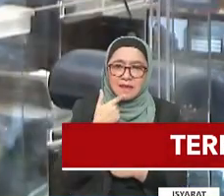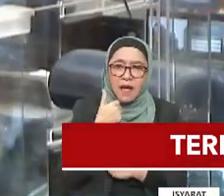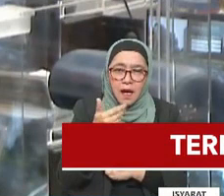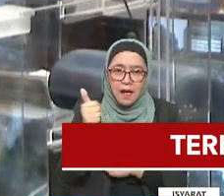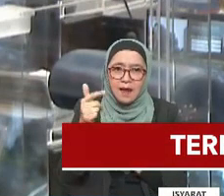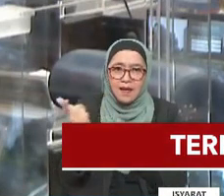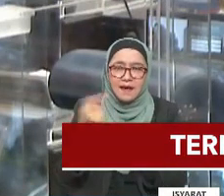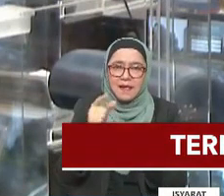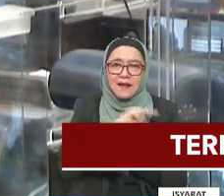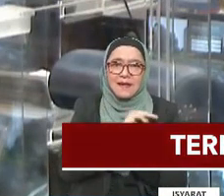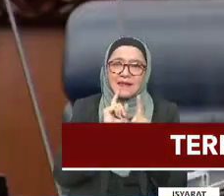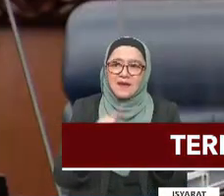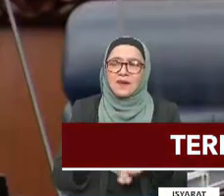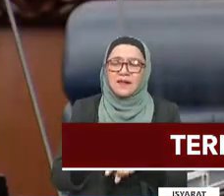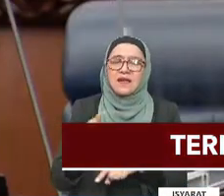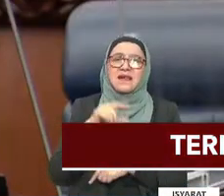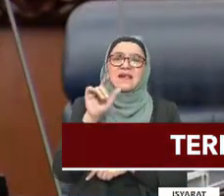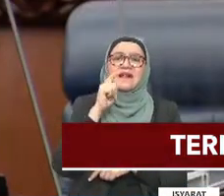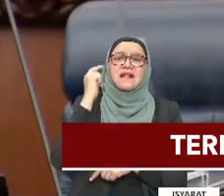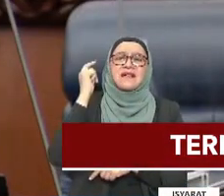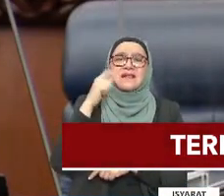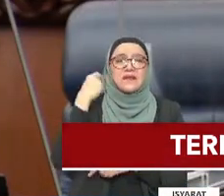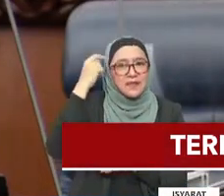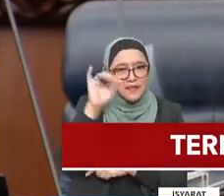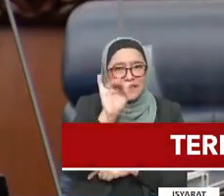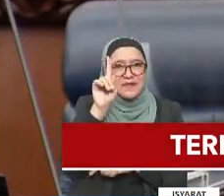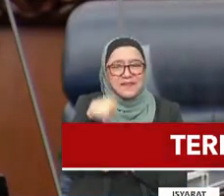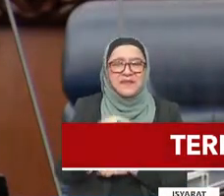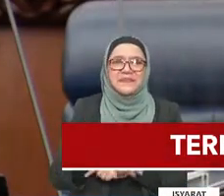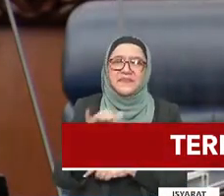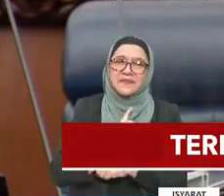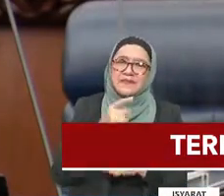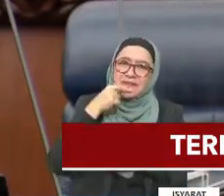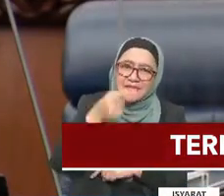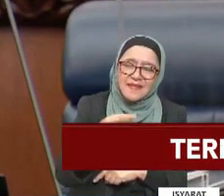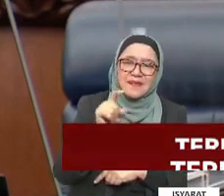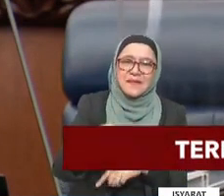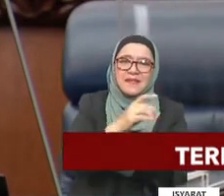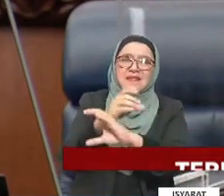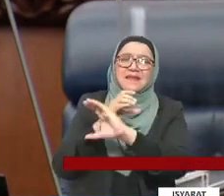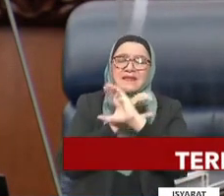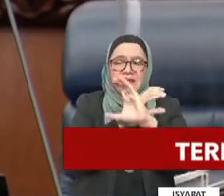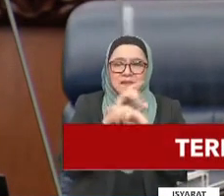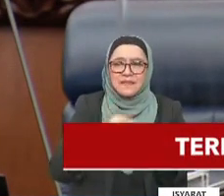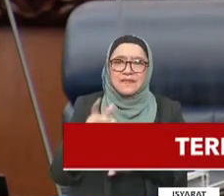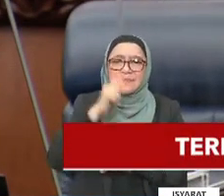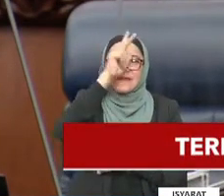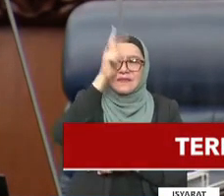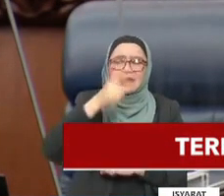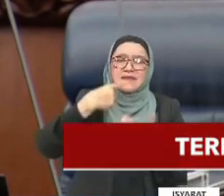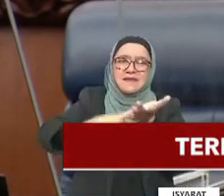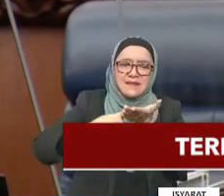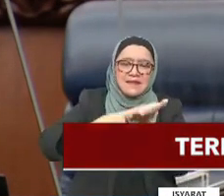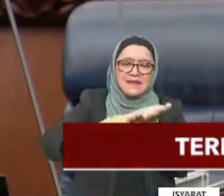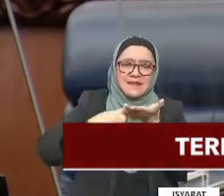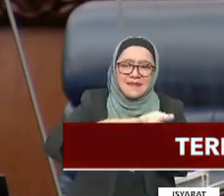dipertua saya Apabila saya sebut Saya cukup prihatin cepet gimana ayo Permadi Tiger sayapun turut cukup prihatin dan kerajaan telah bincang berkaryanya Tuhan